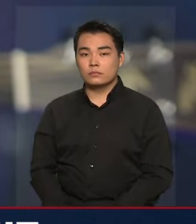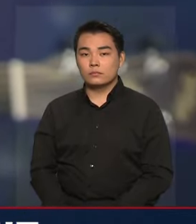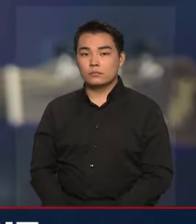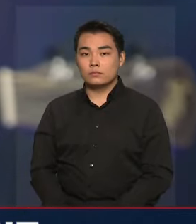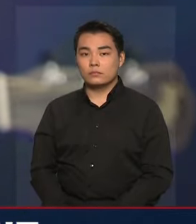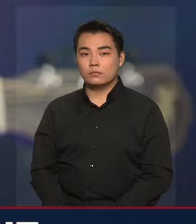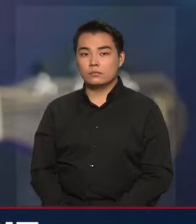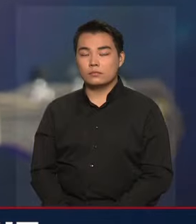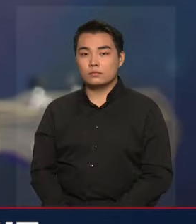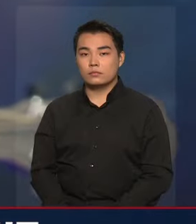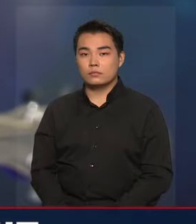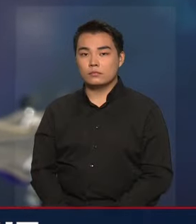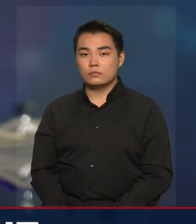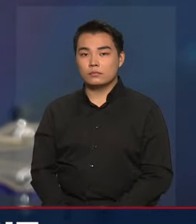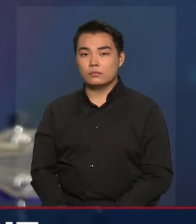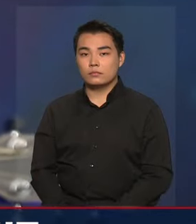O gitara